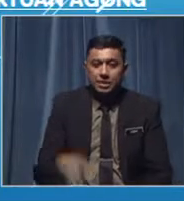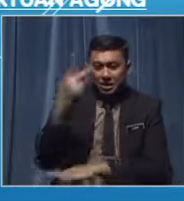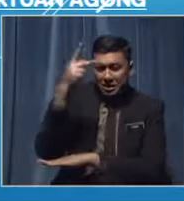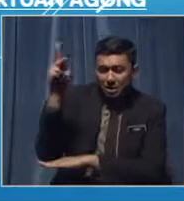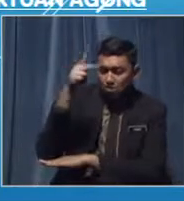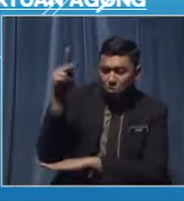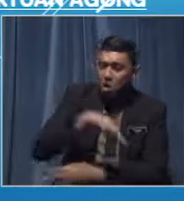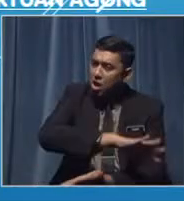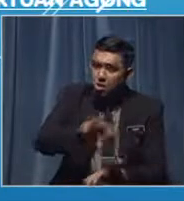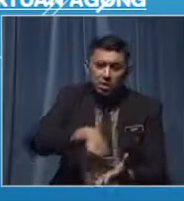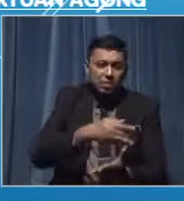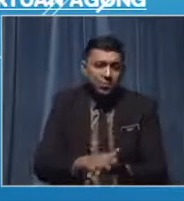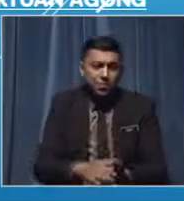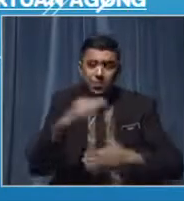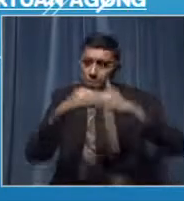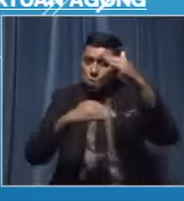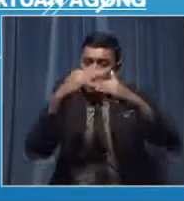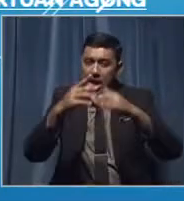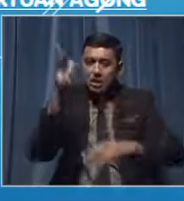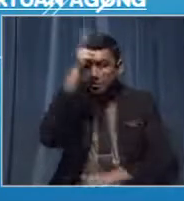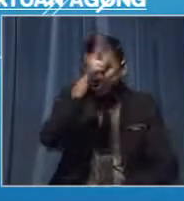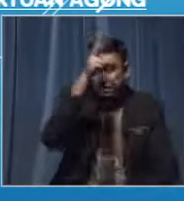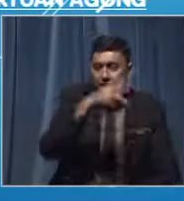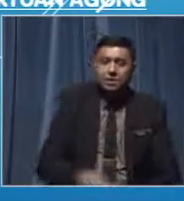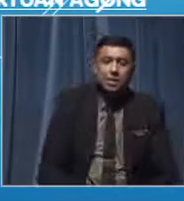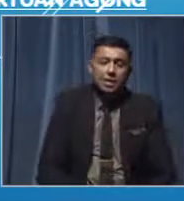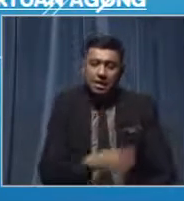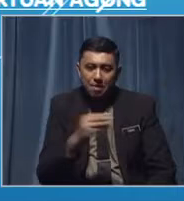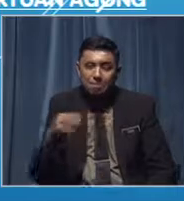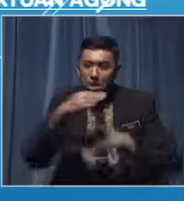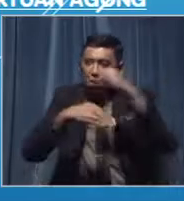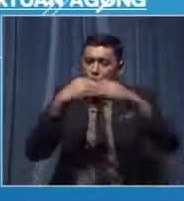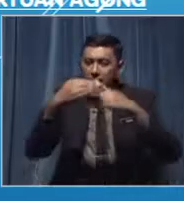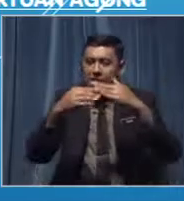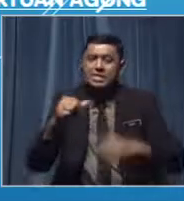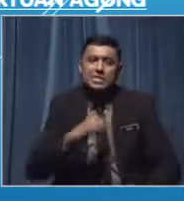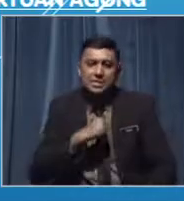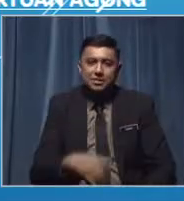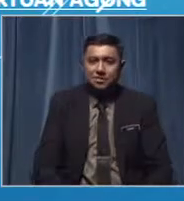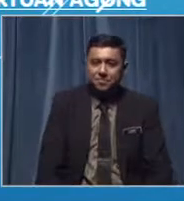dikibarkan di semua bangunan kerajaan dan premis persendirian.